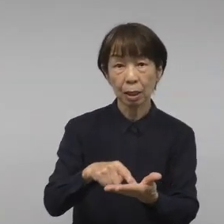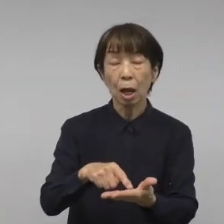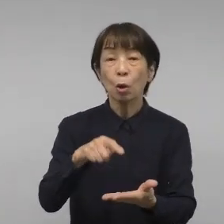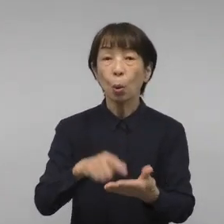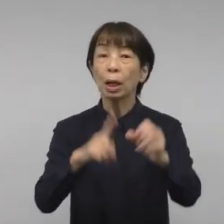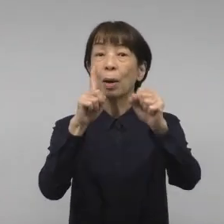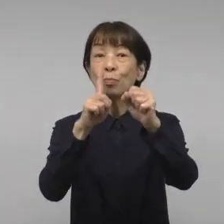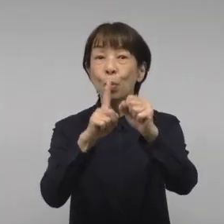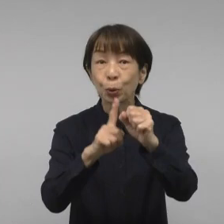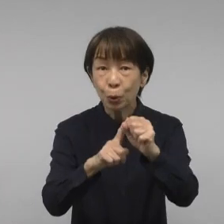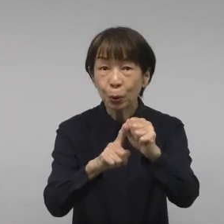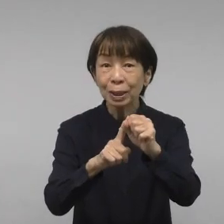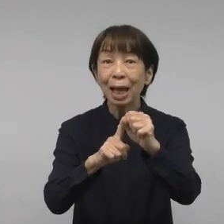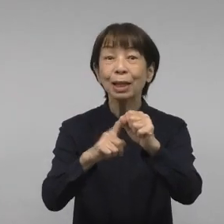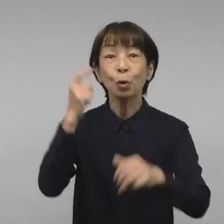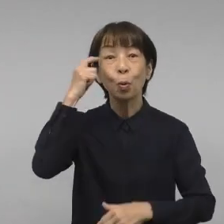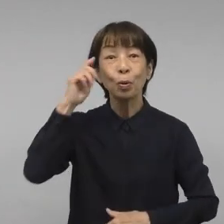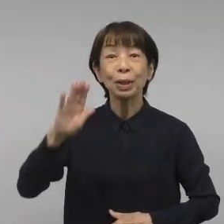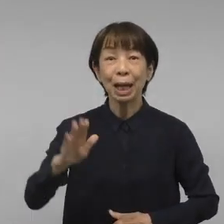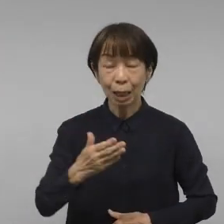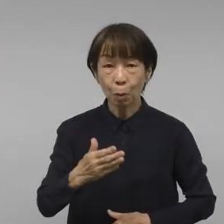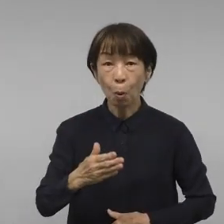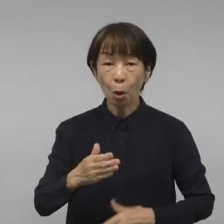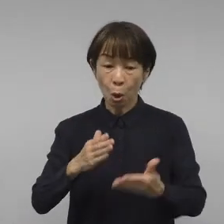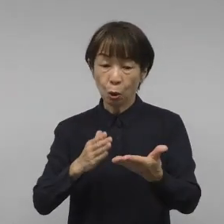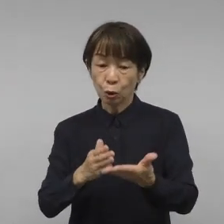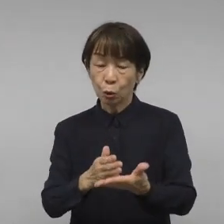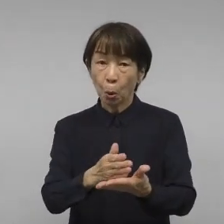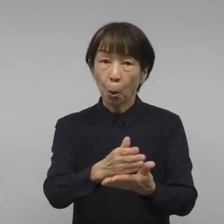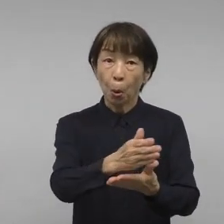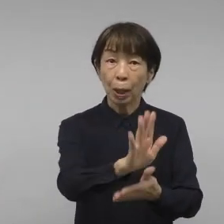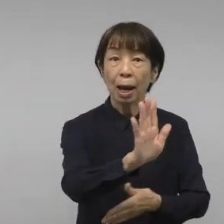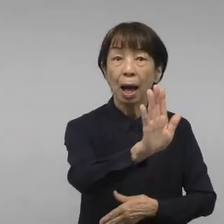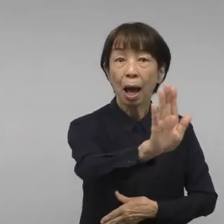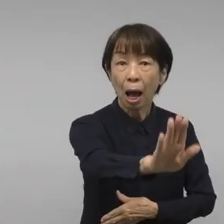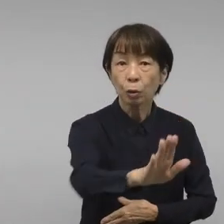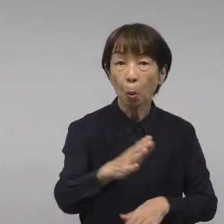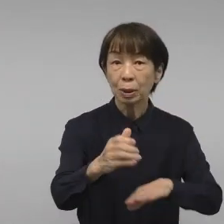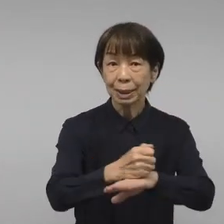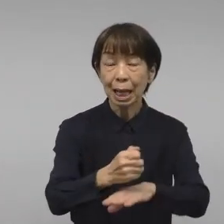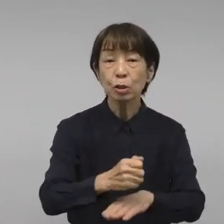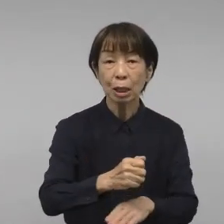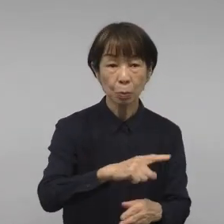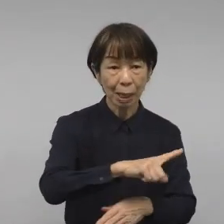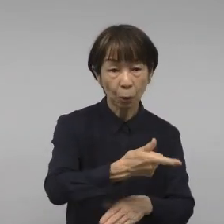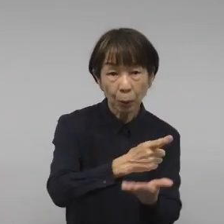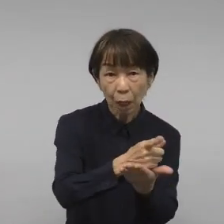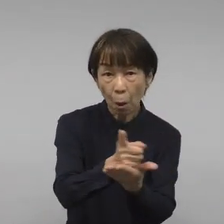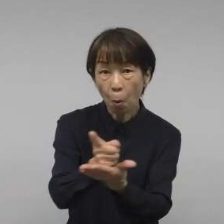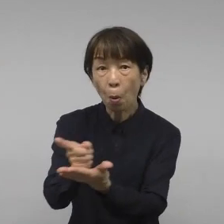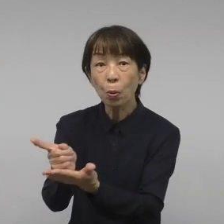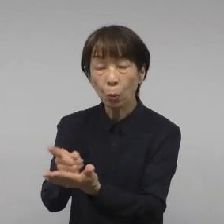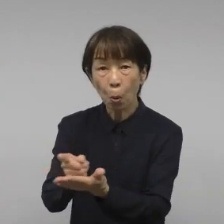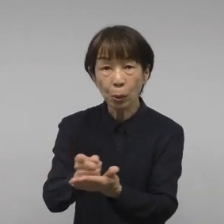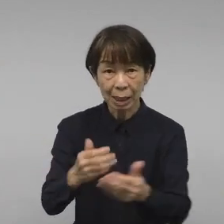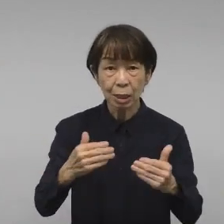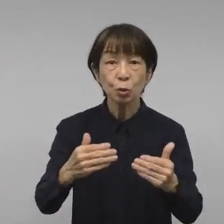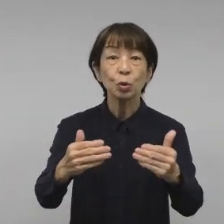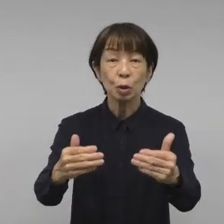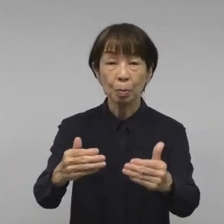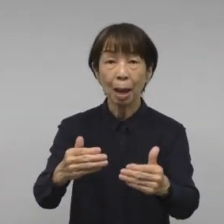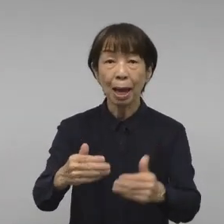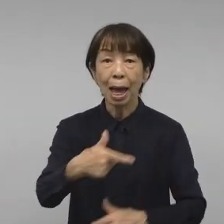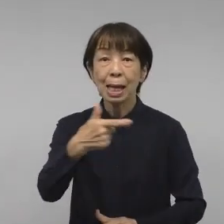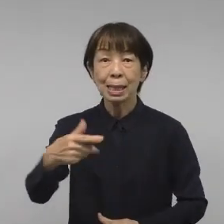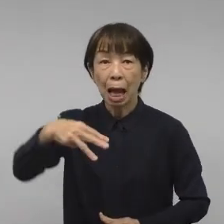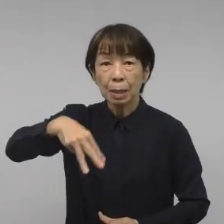目標ではあったとは思いますけれども、そこから先に多分選手たちはいろいろな道に向かって進んでいく、大魔神という増井